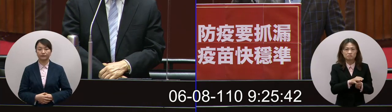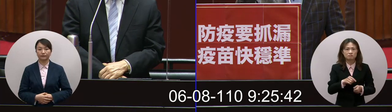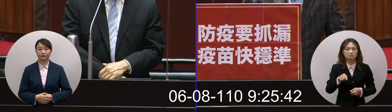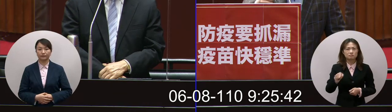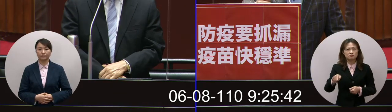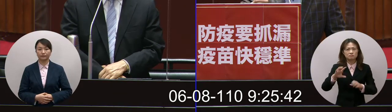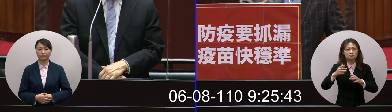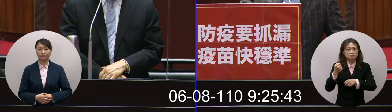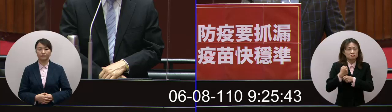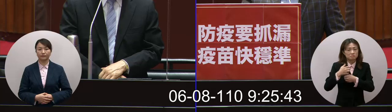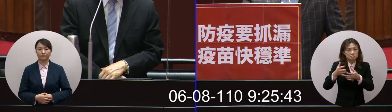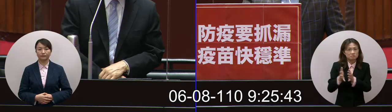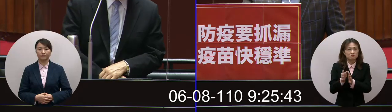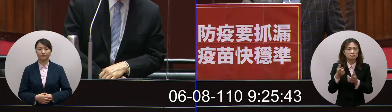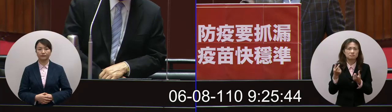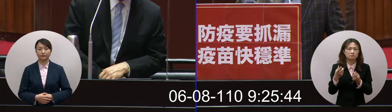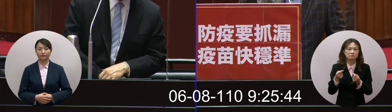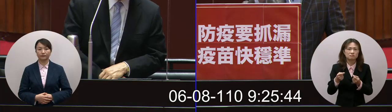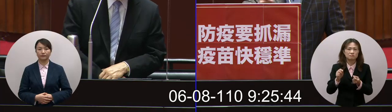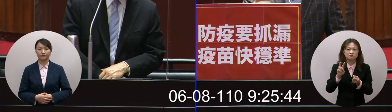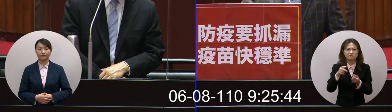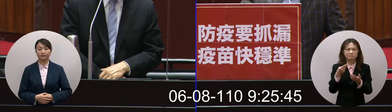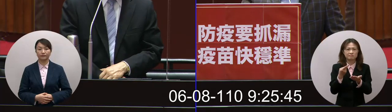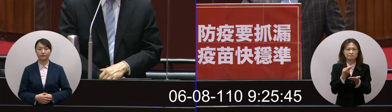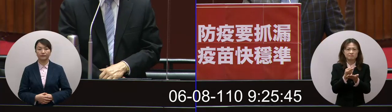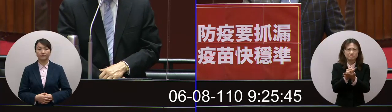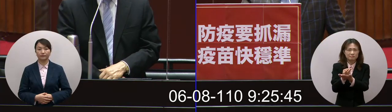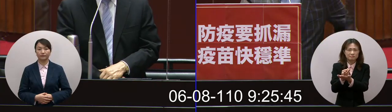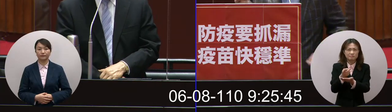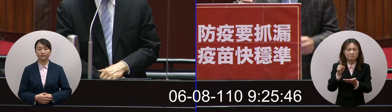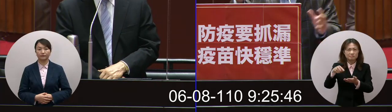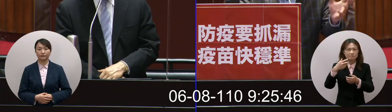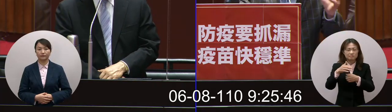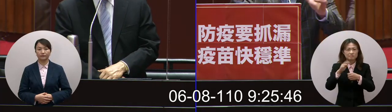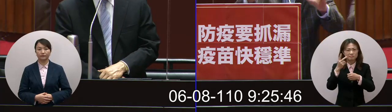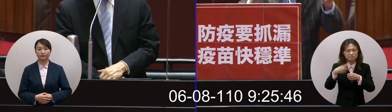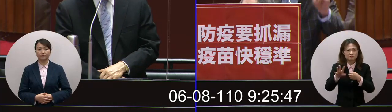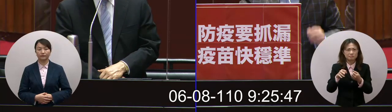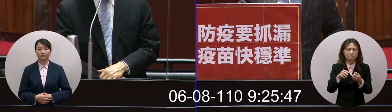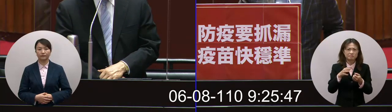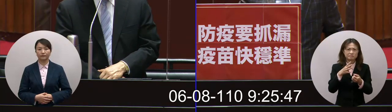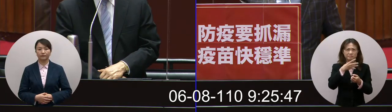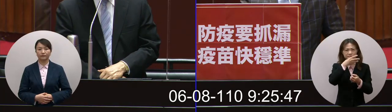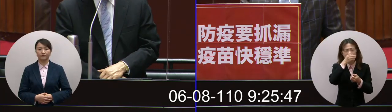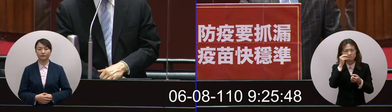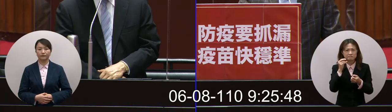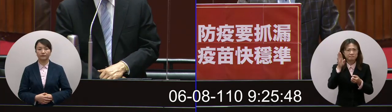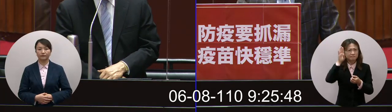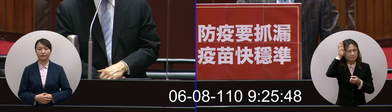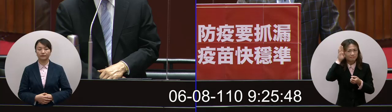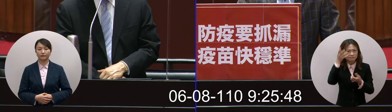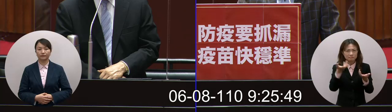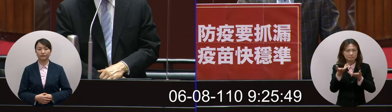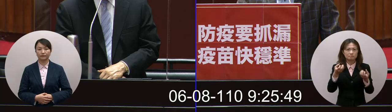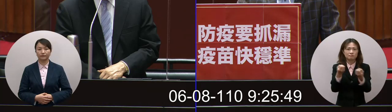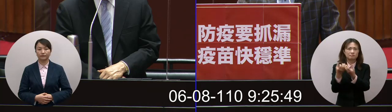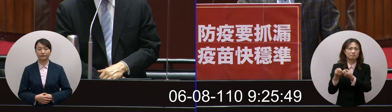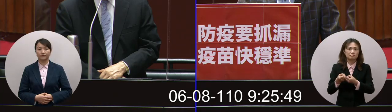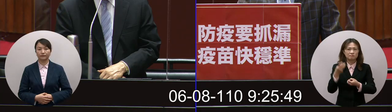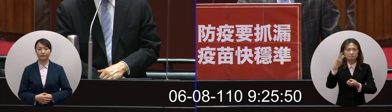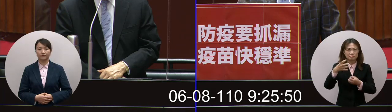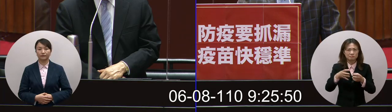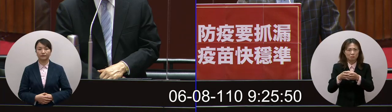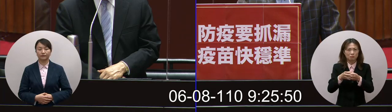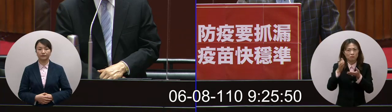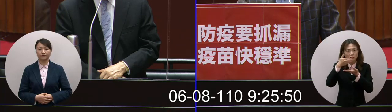啊。有头壳甲脚颠倒边困的啊，有保鲜膜咧副餐具的，啊有洗碗池啥物物件，大家食饭的时阵拢难参